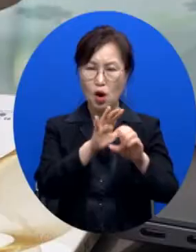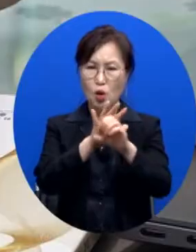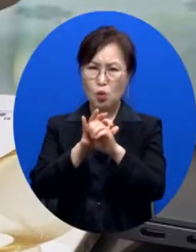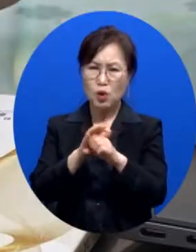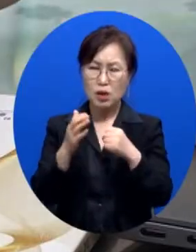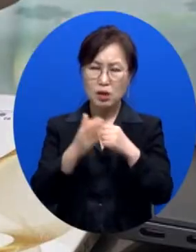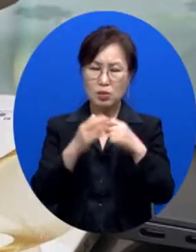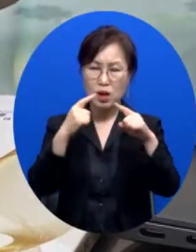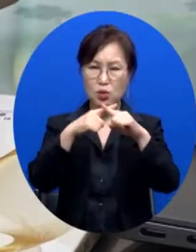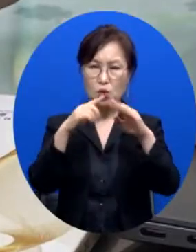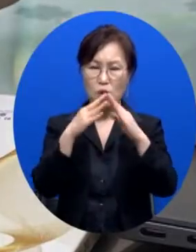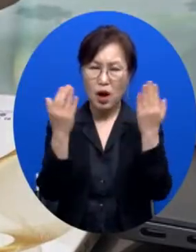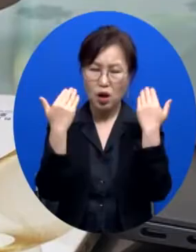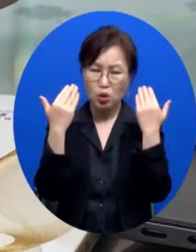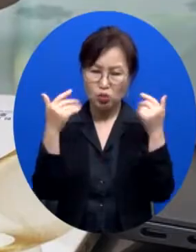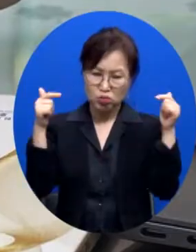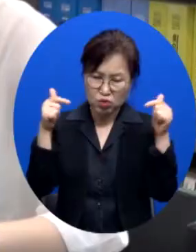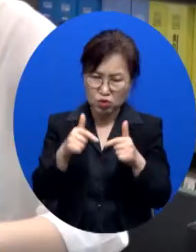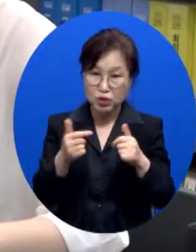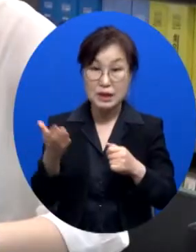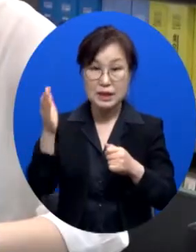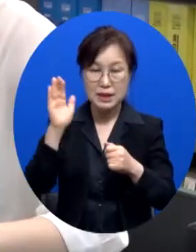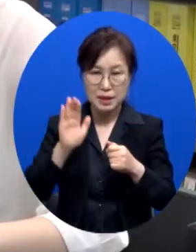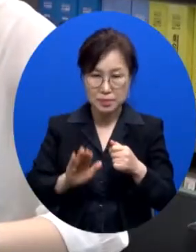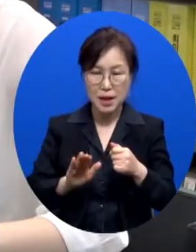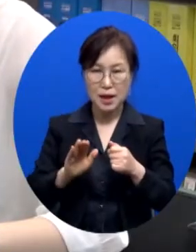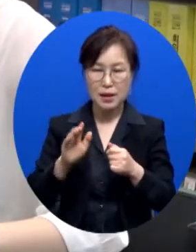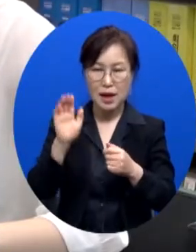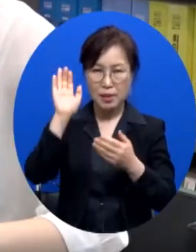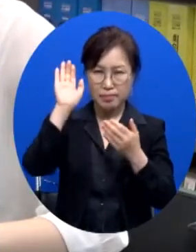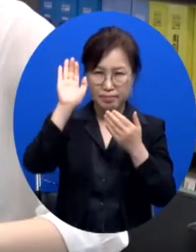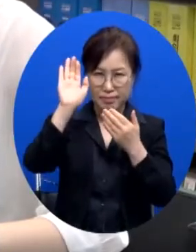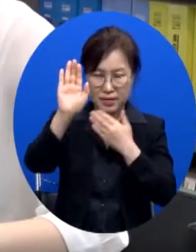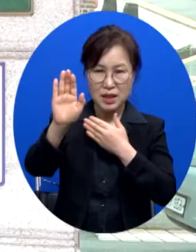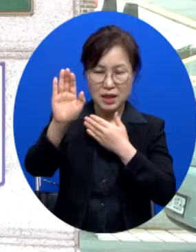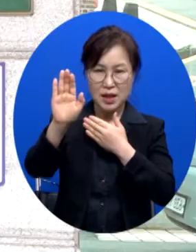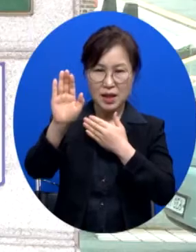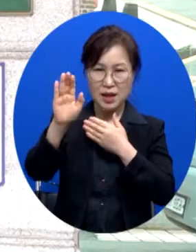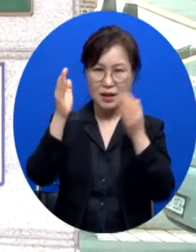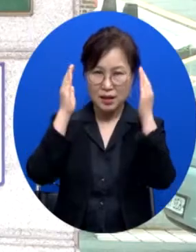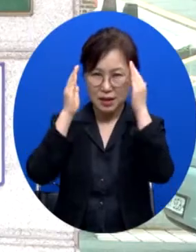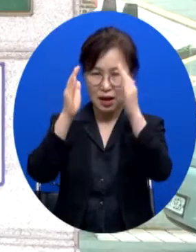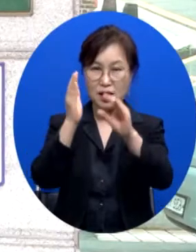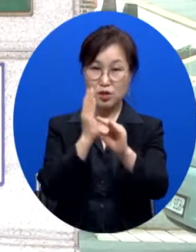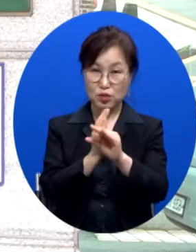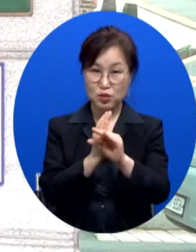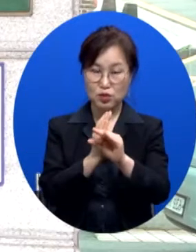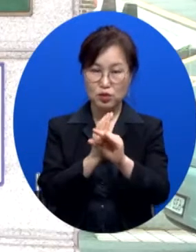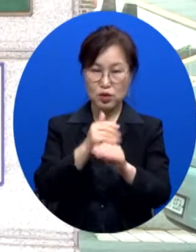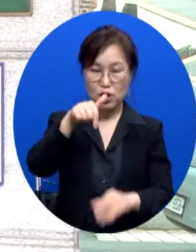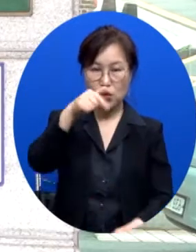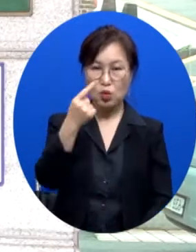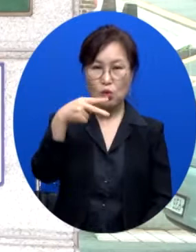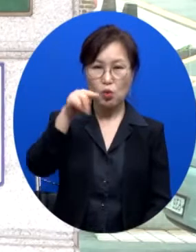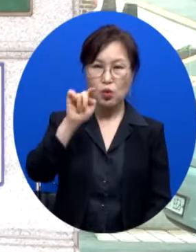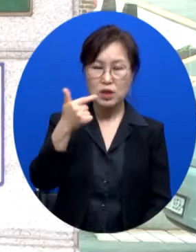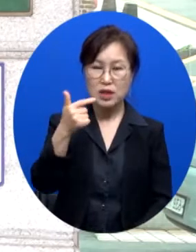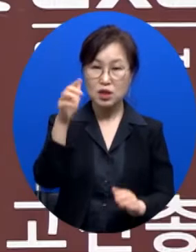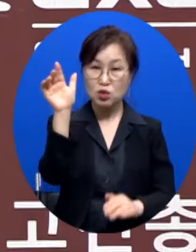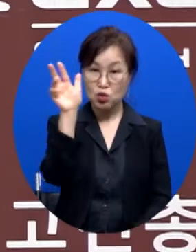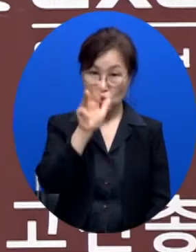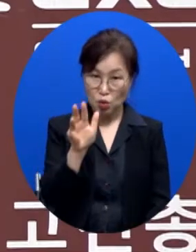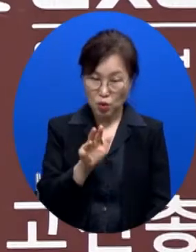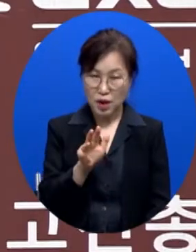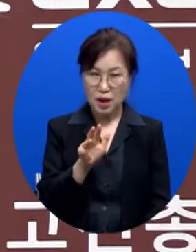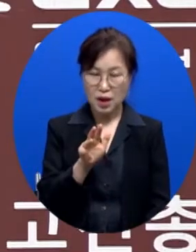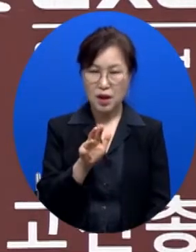얼어붙은 교회 학교 현장이지만 시야는 더 먼 곳으로 향했습니다. 대한예수교장로회 고신 총회교육원이 강조하는